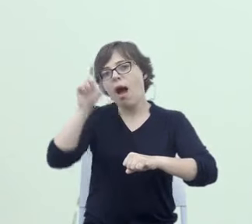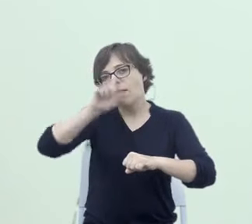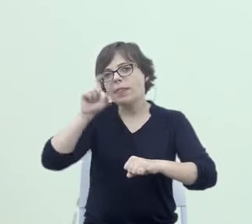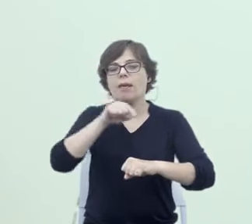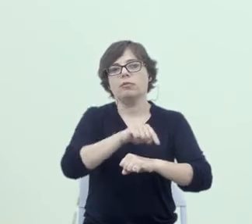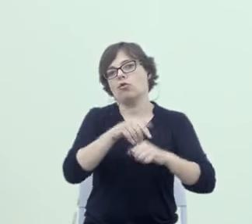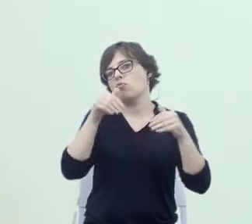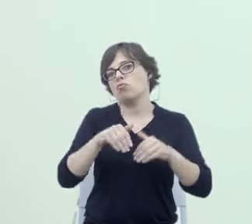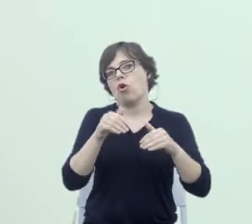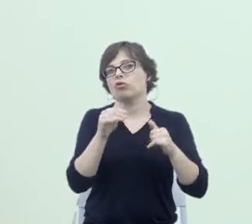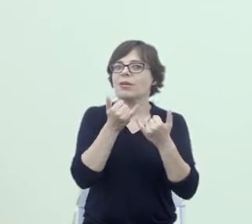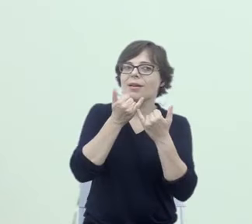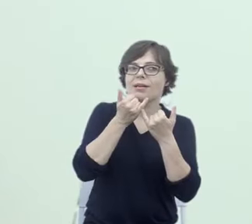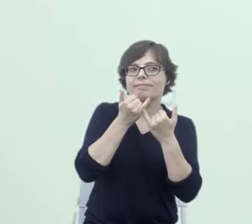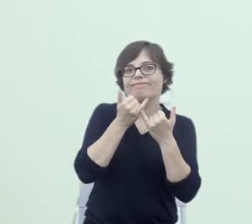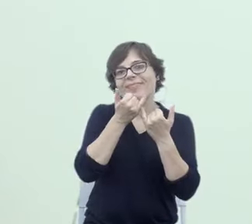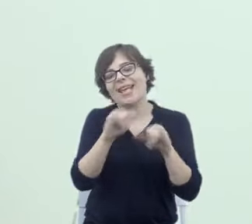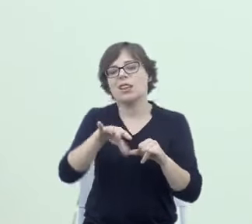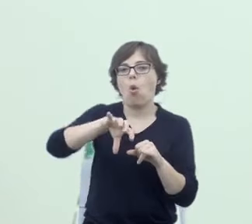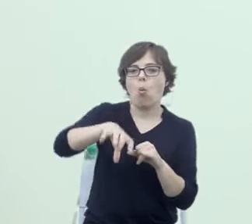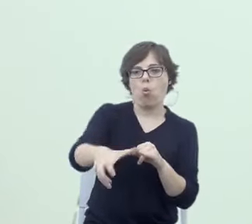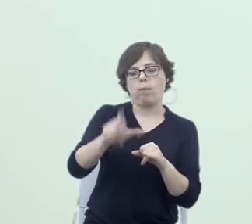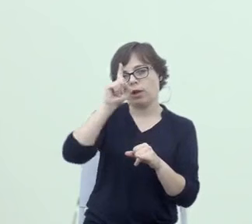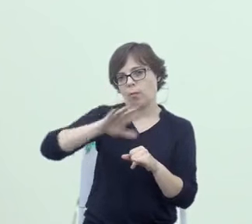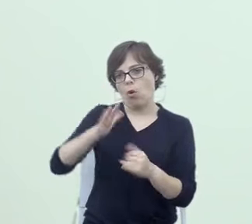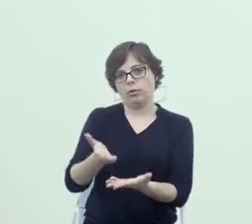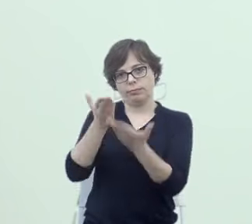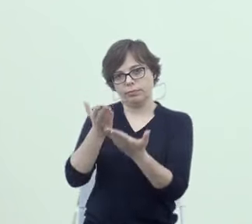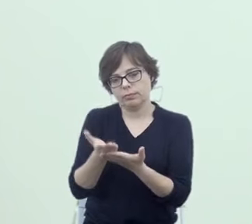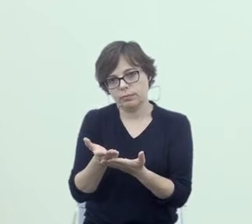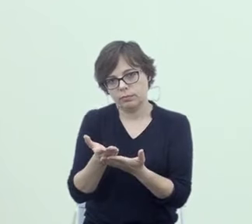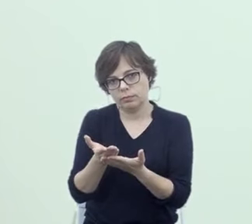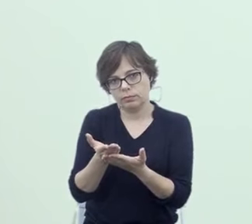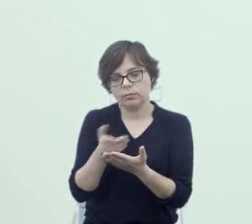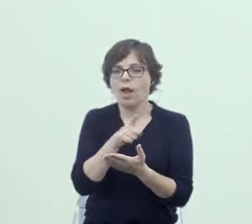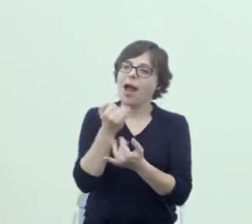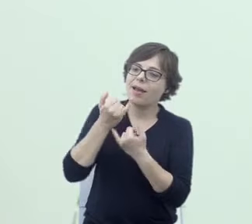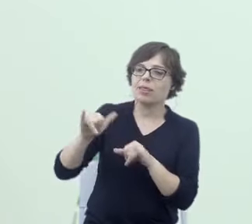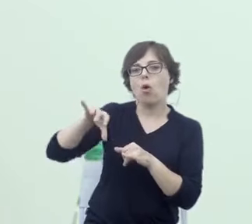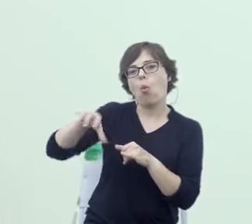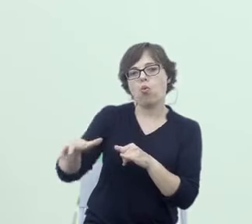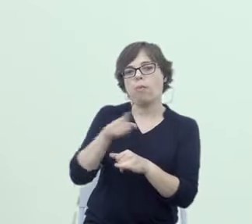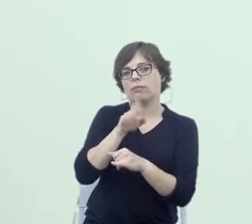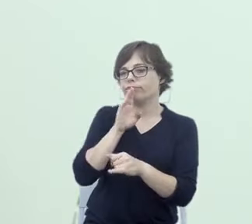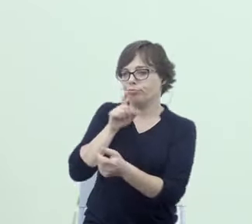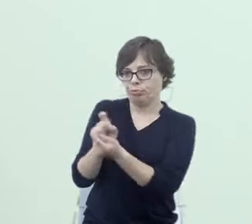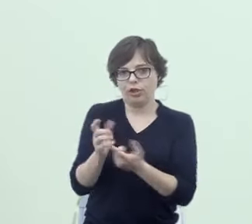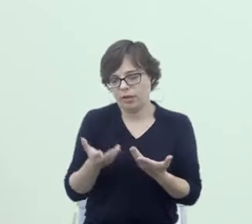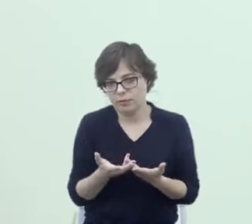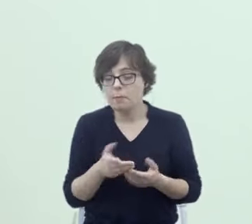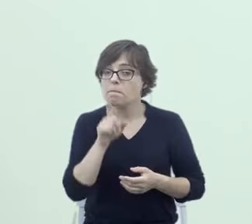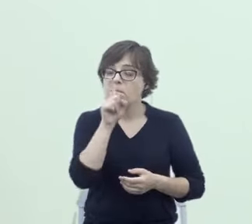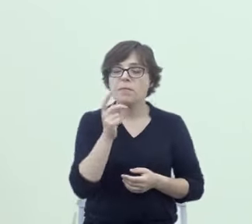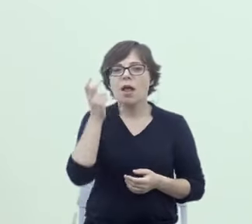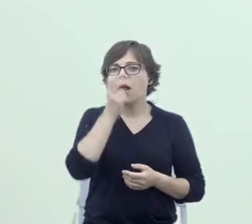być może troszkę inne grupy, które stały na celowniku III Rzeszy. Ale jaka